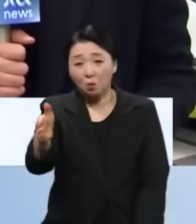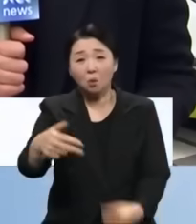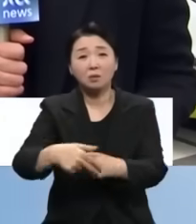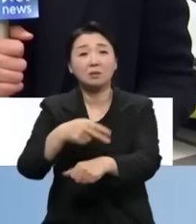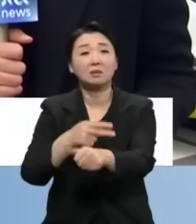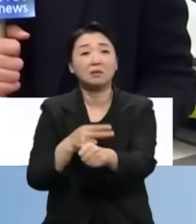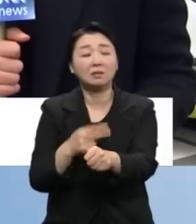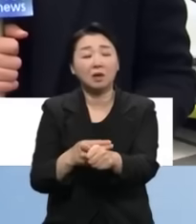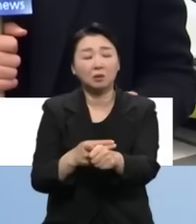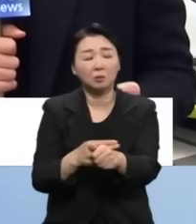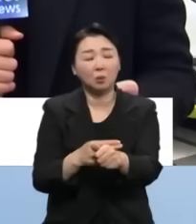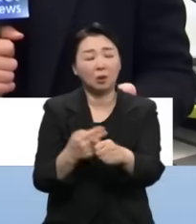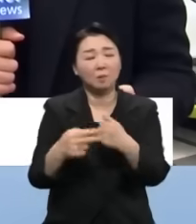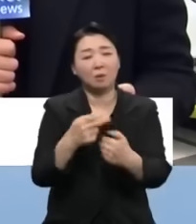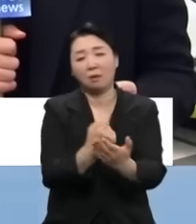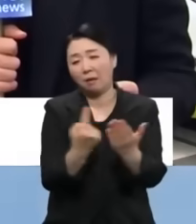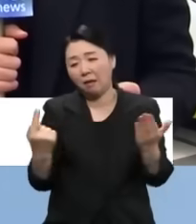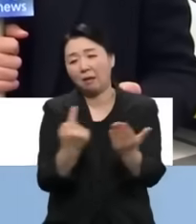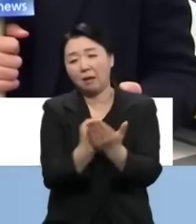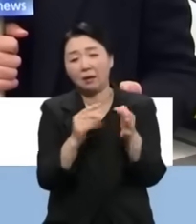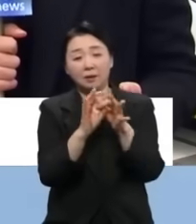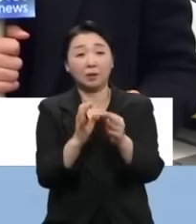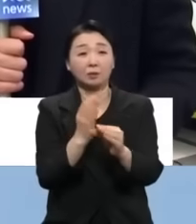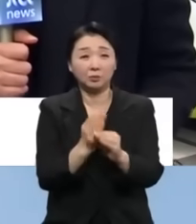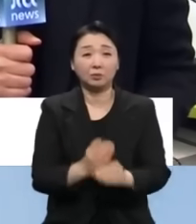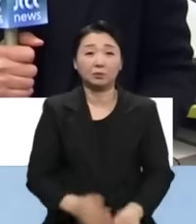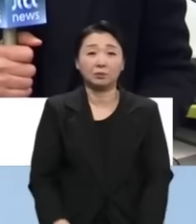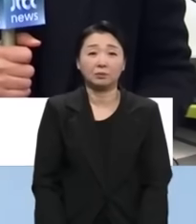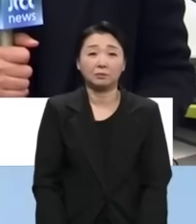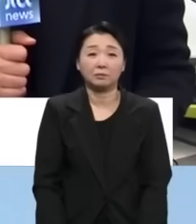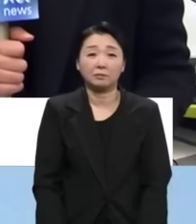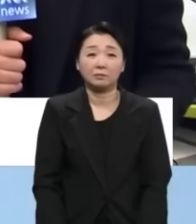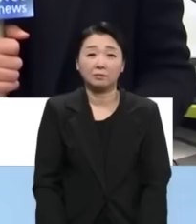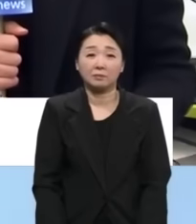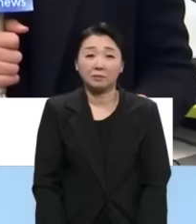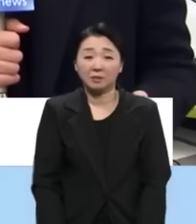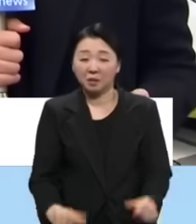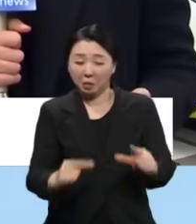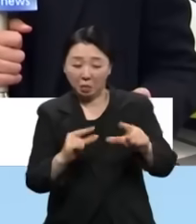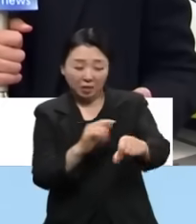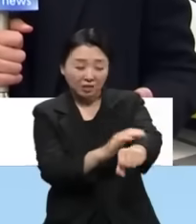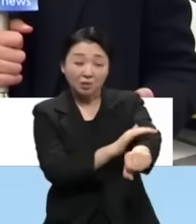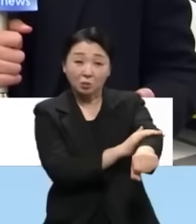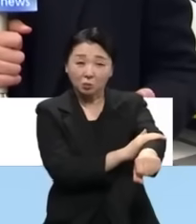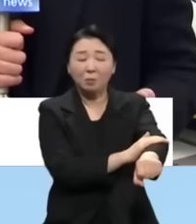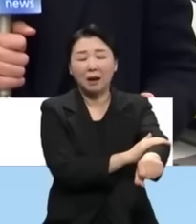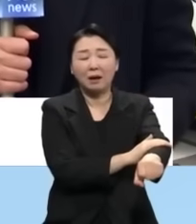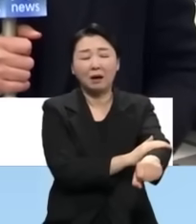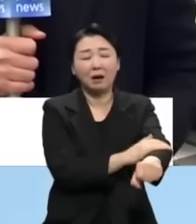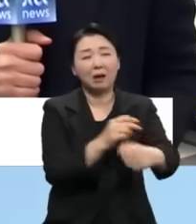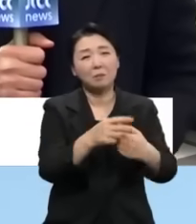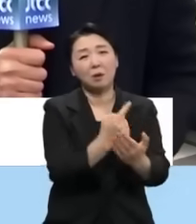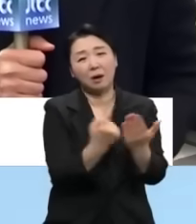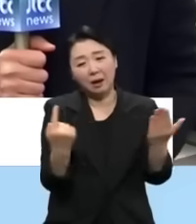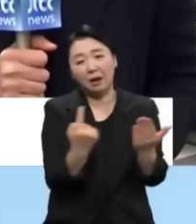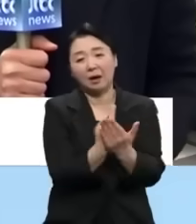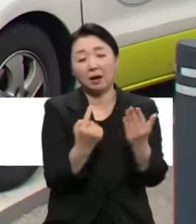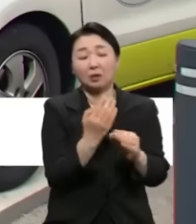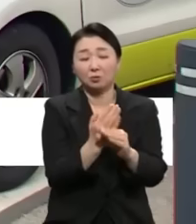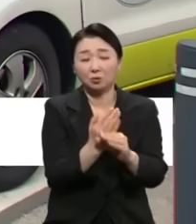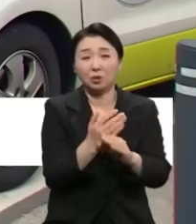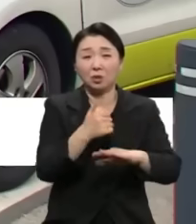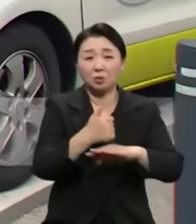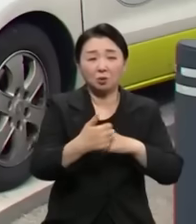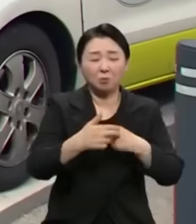현장을 떠나는 현장이 이어지고 있는데요. 게다가 일부 인턴까지 현장을 떠나면서 의료 공백은 이번